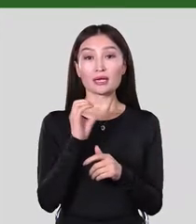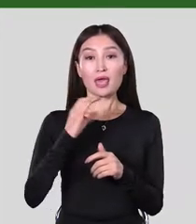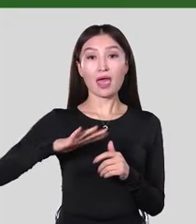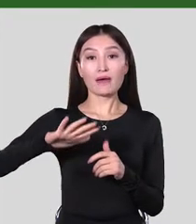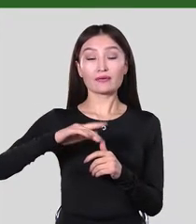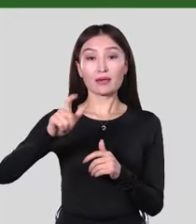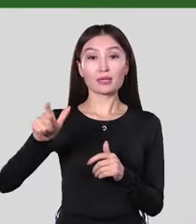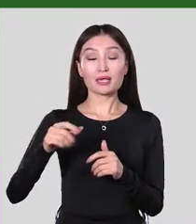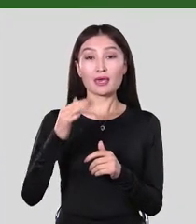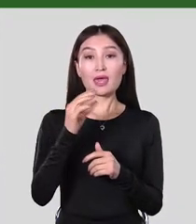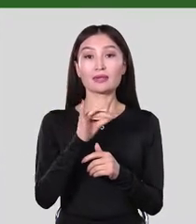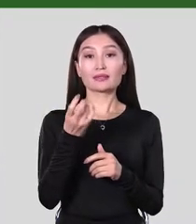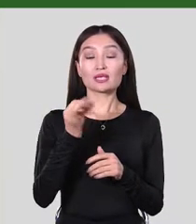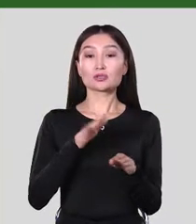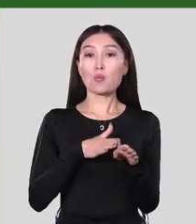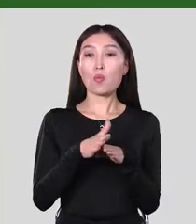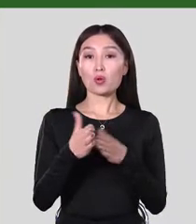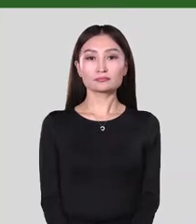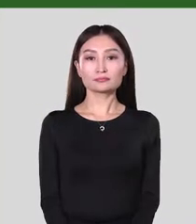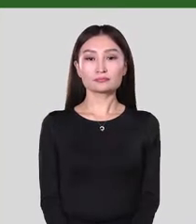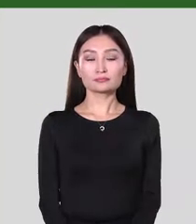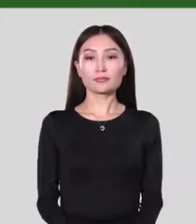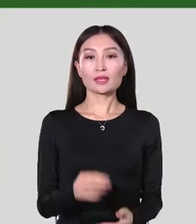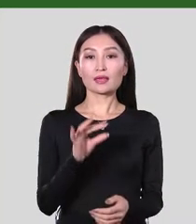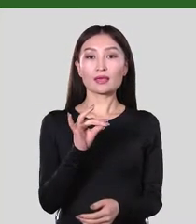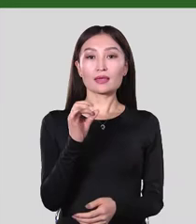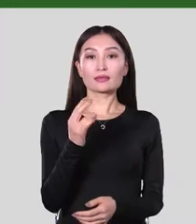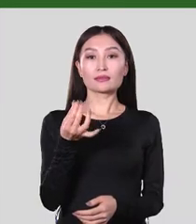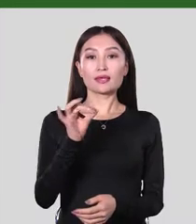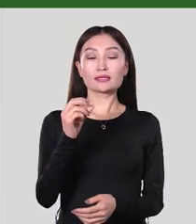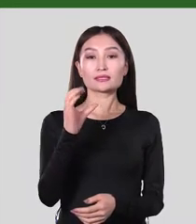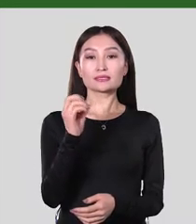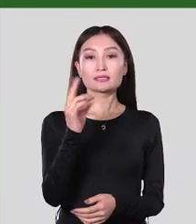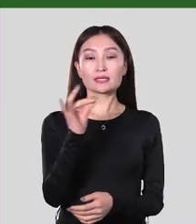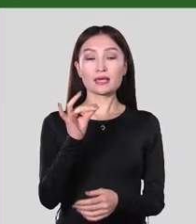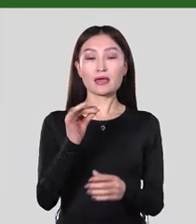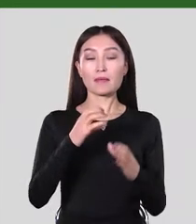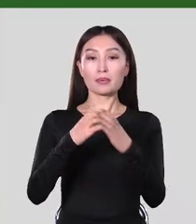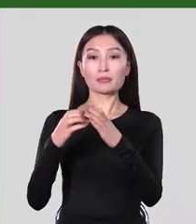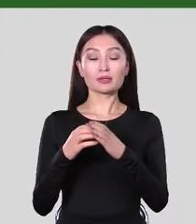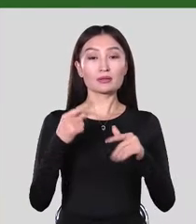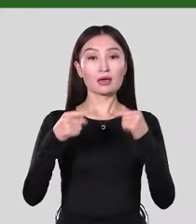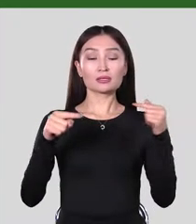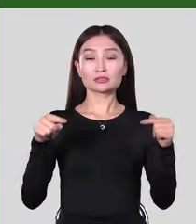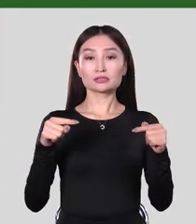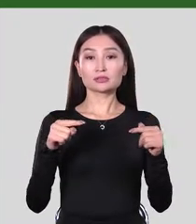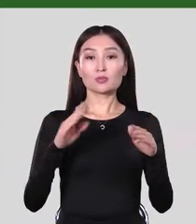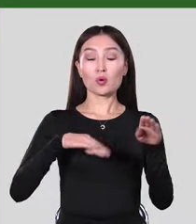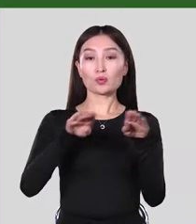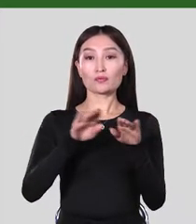европейцами индейцы полностью заселили материк. Причем индейские племена находились на разном уровне